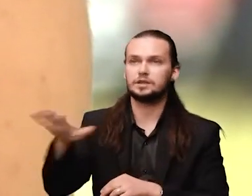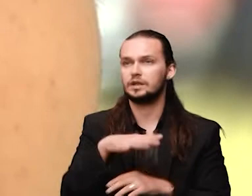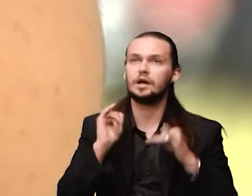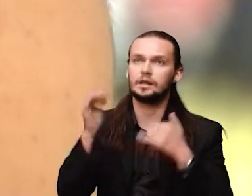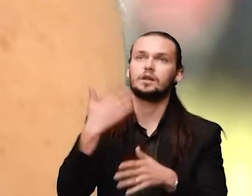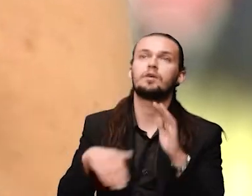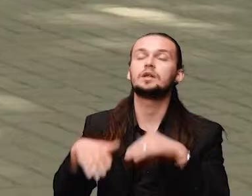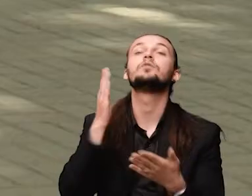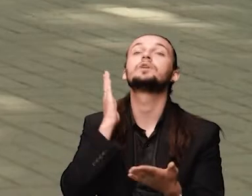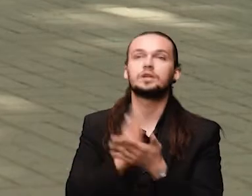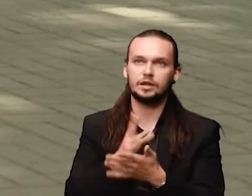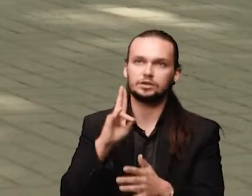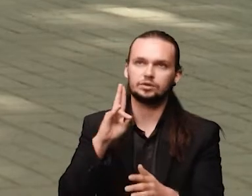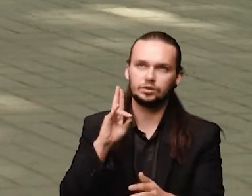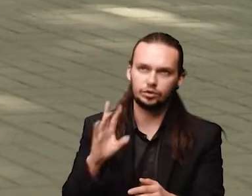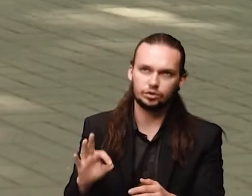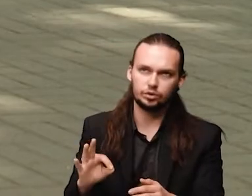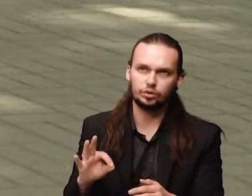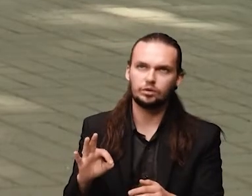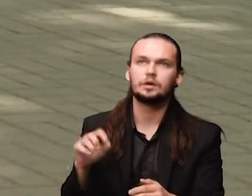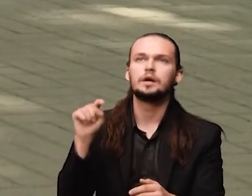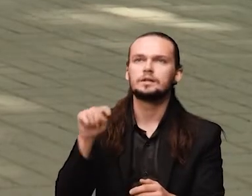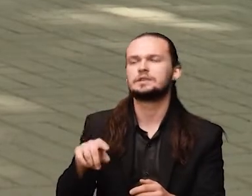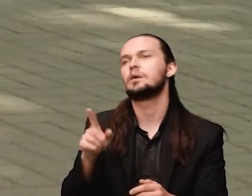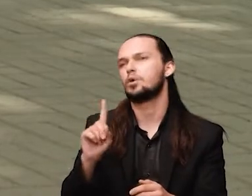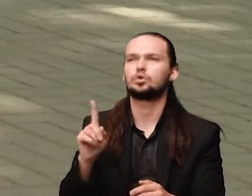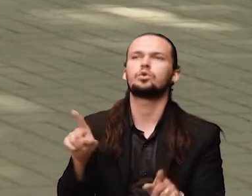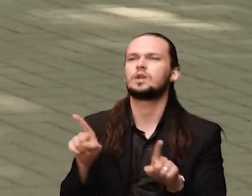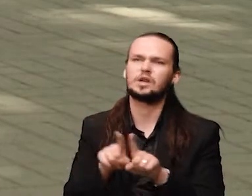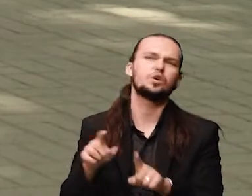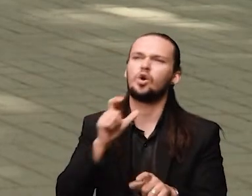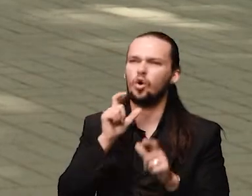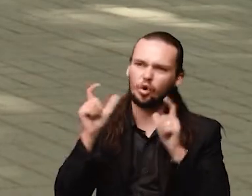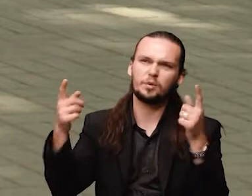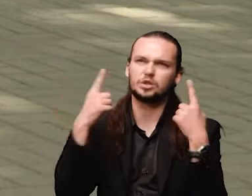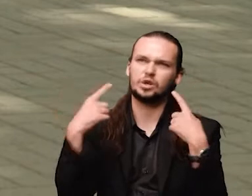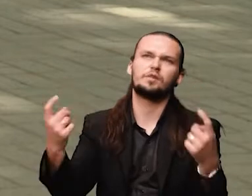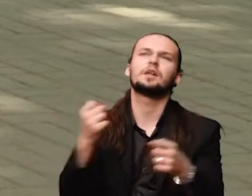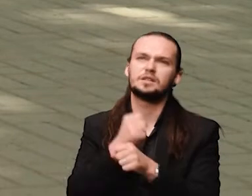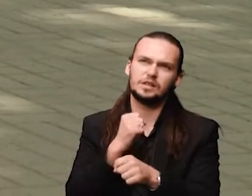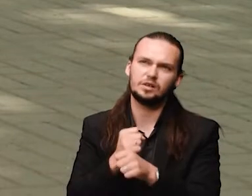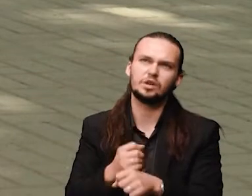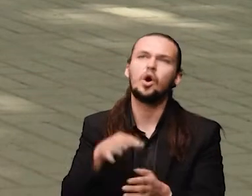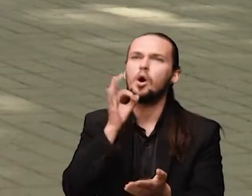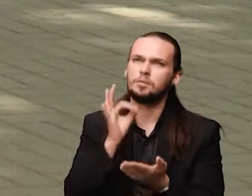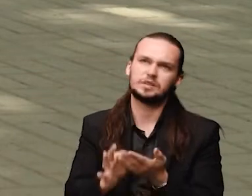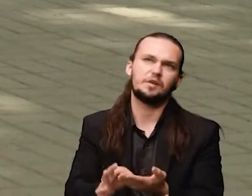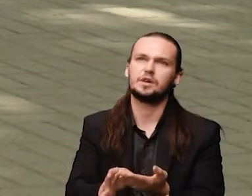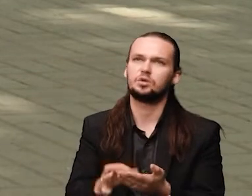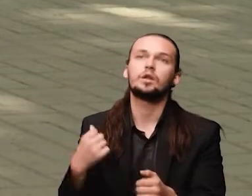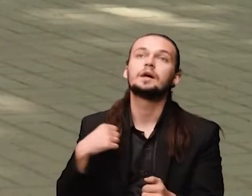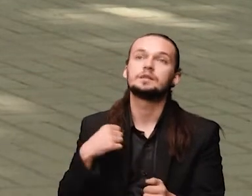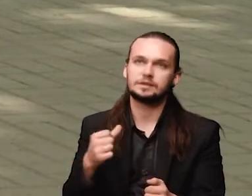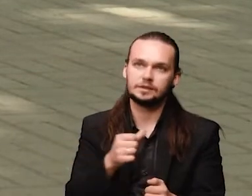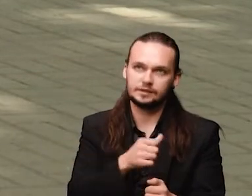инвалидов. Однако всем, кто делает подобные громкие заявления, я бы посоветовал для